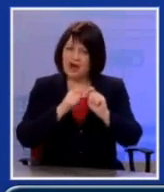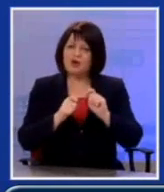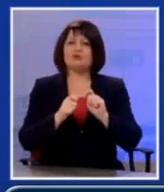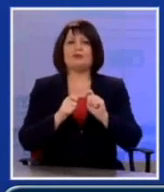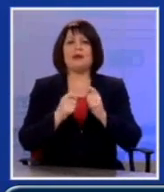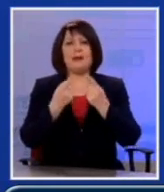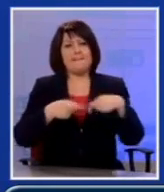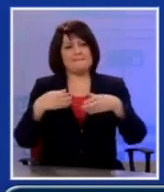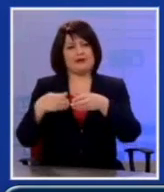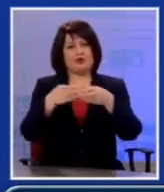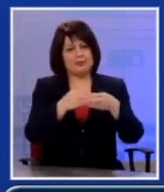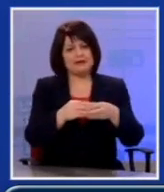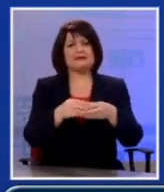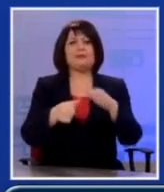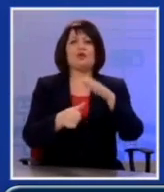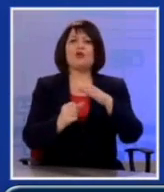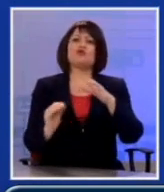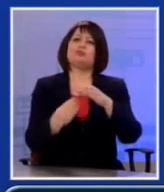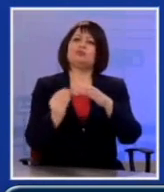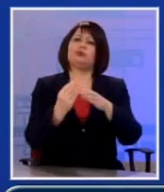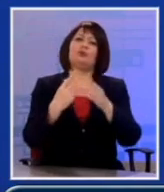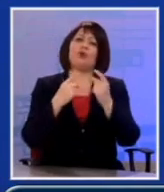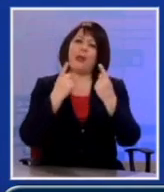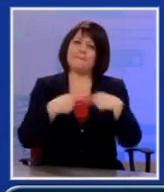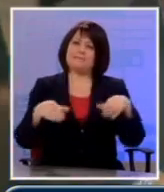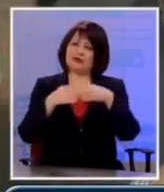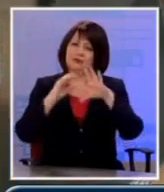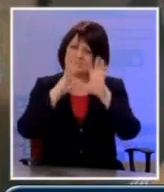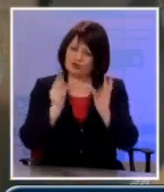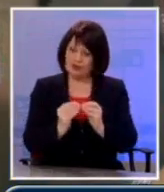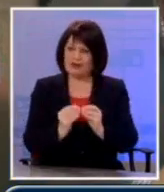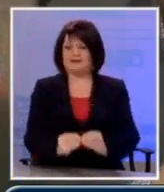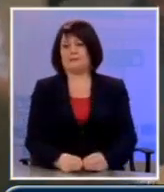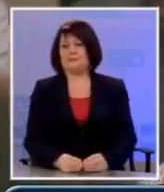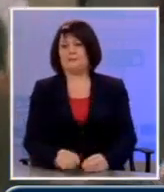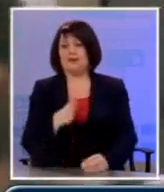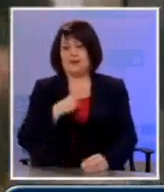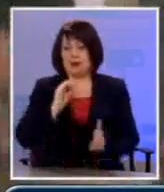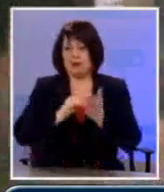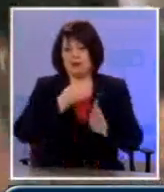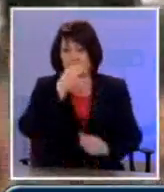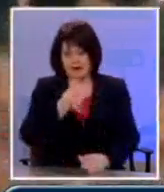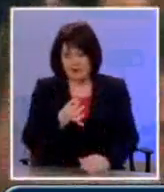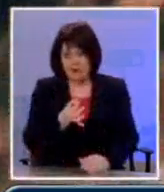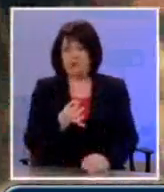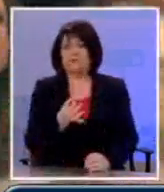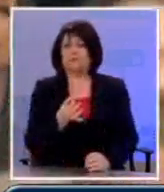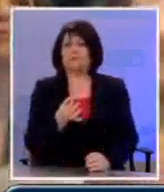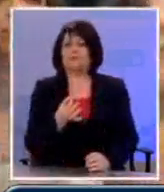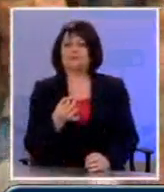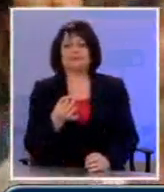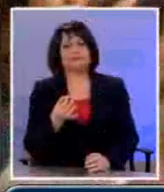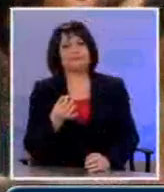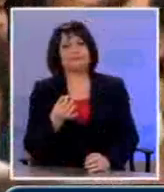συνεδριάζουν και εκλέγουν τα προεδρία τους όλες οι επιτροπές. Θέλω να πω στο σημείο αυτό